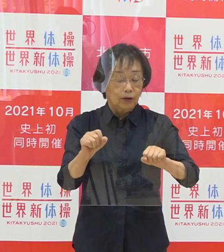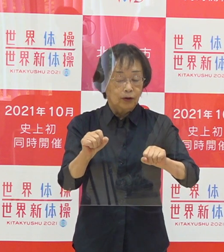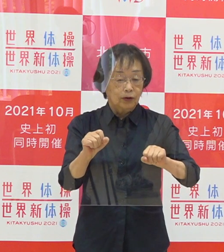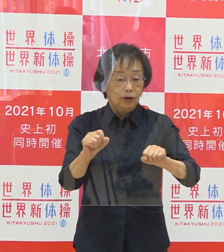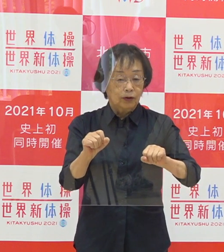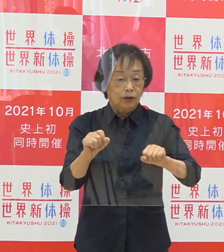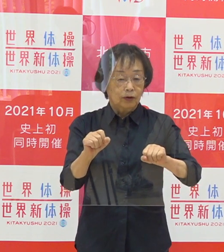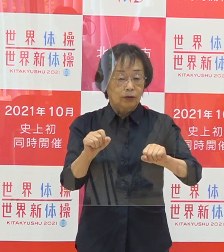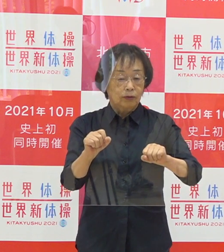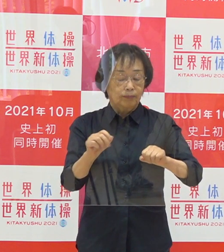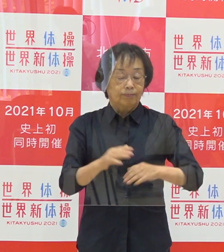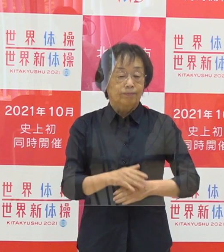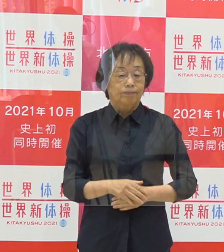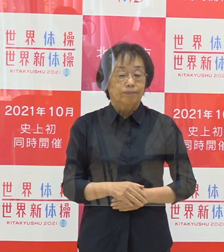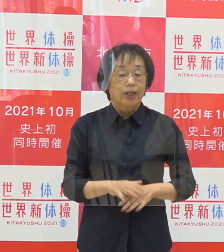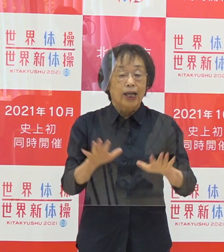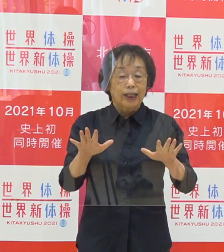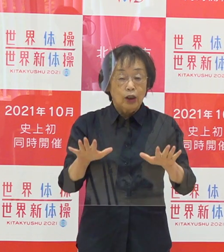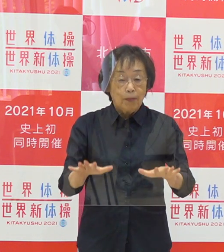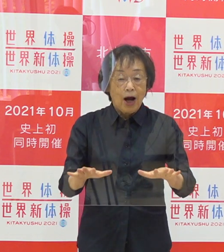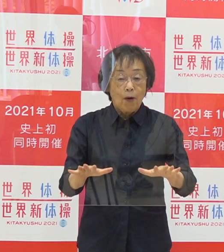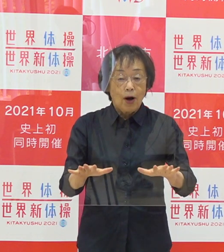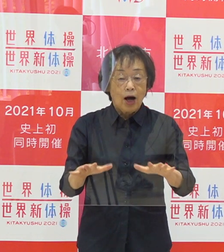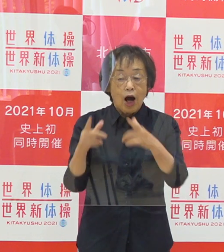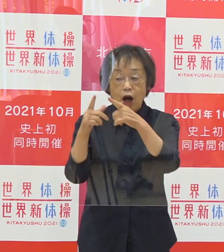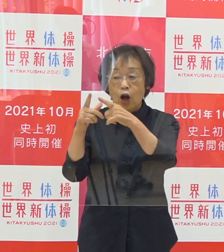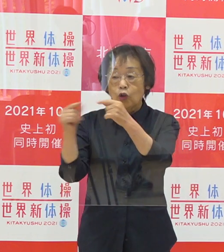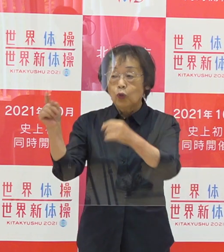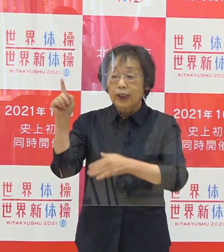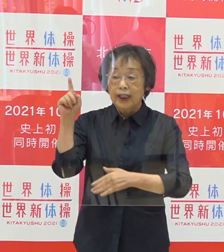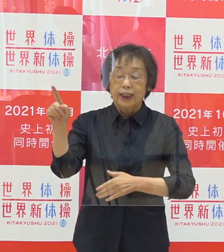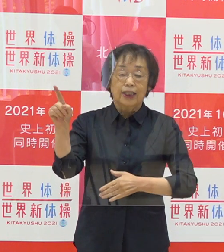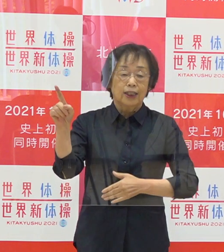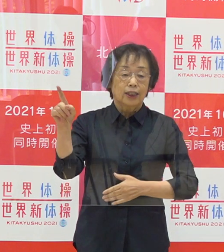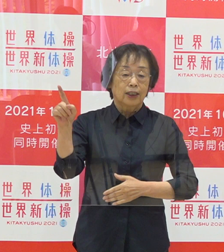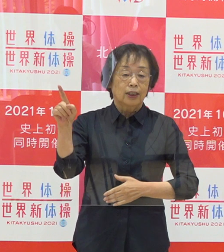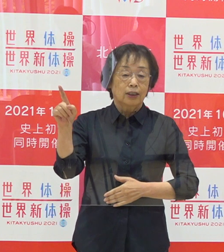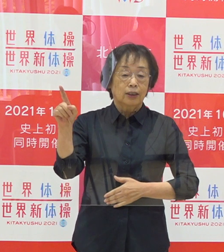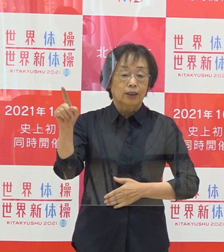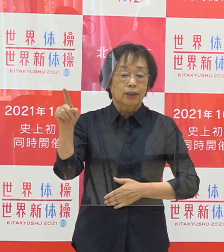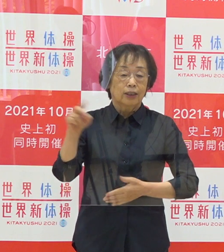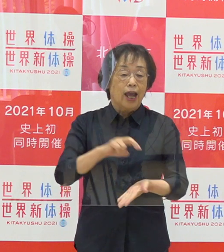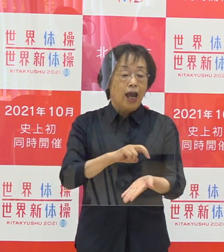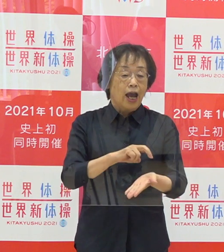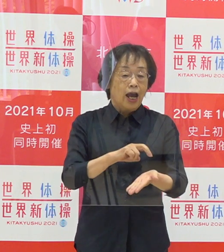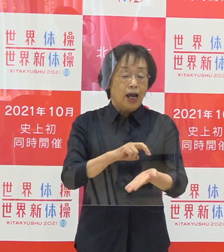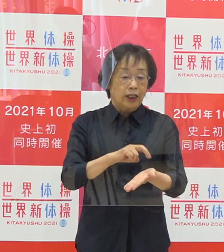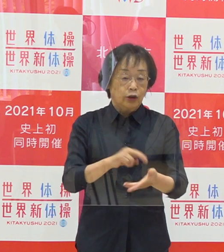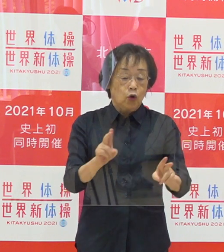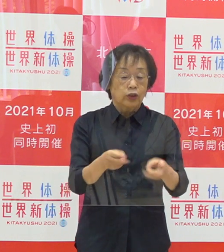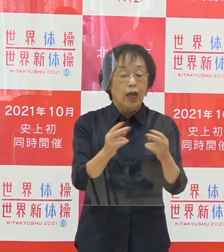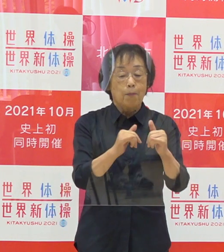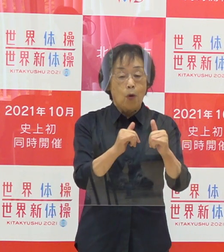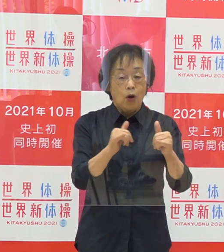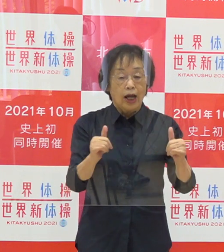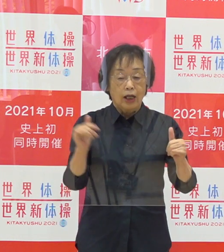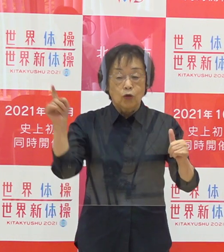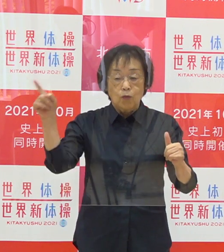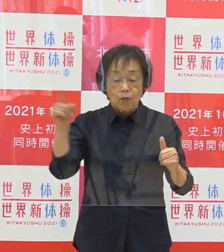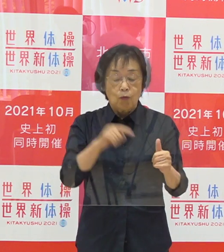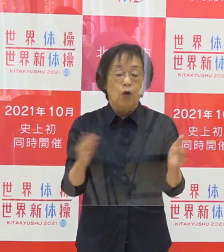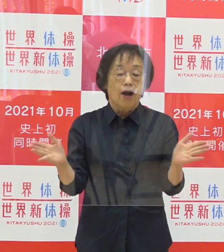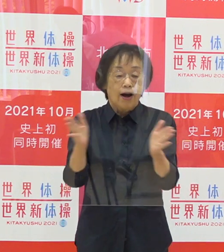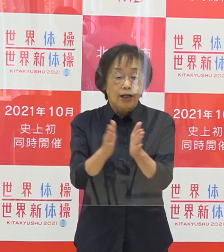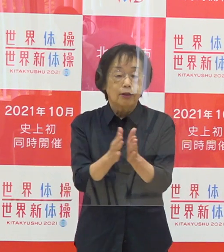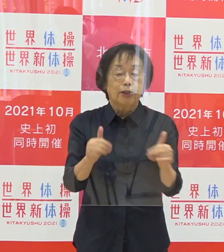ってくるものと思います。今は国におけるですね、この医療専門家を交えたこの協議